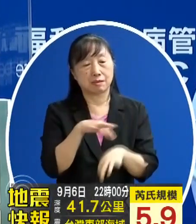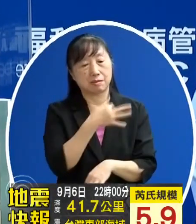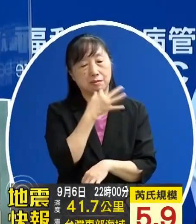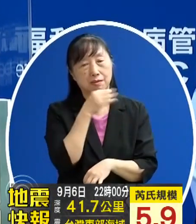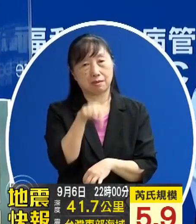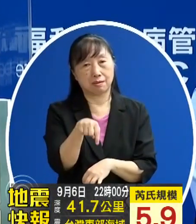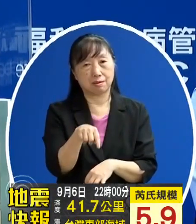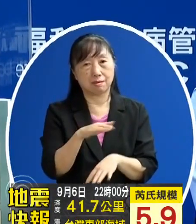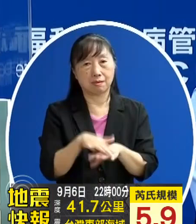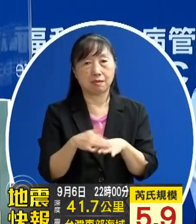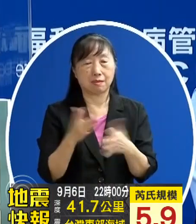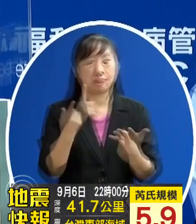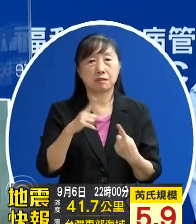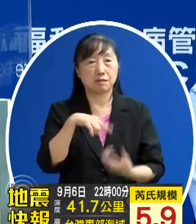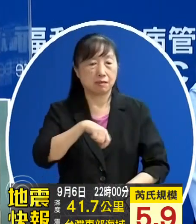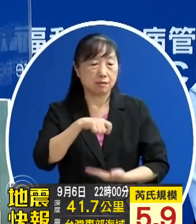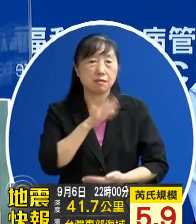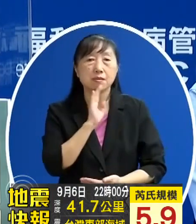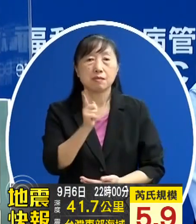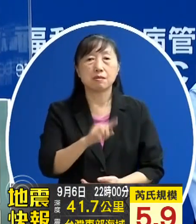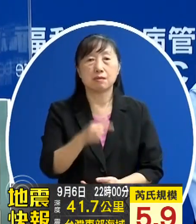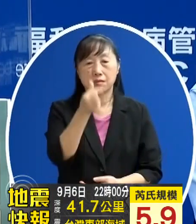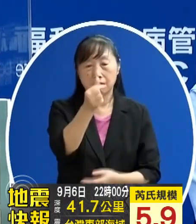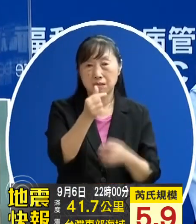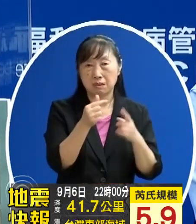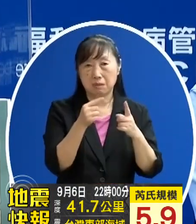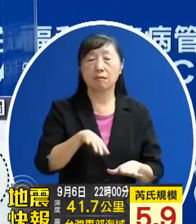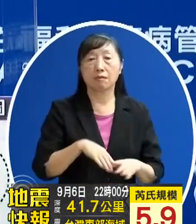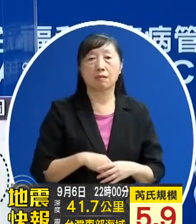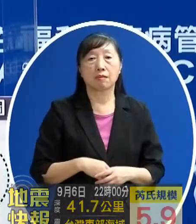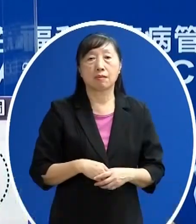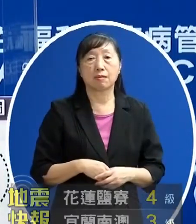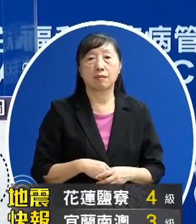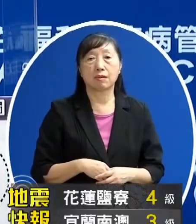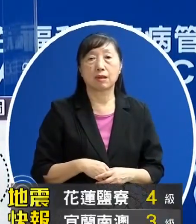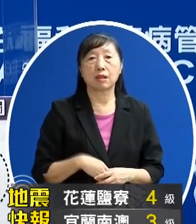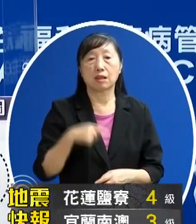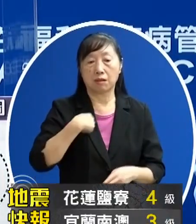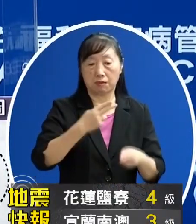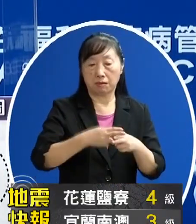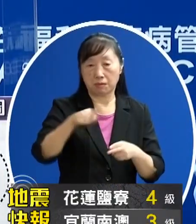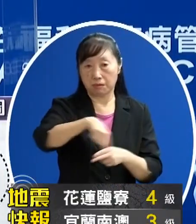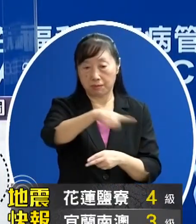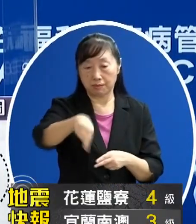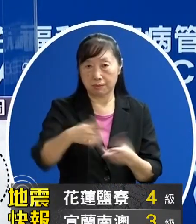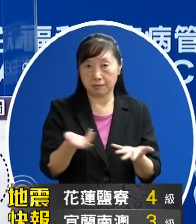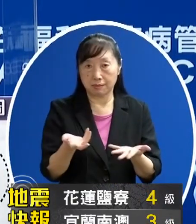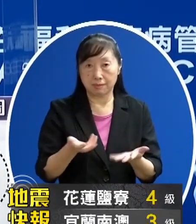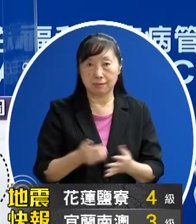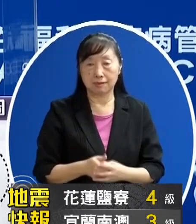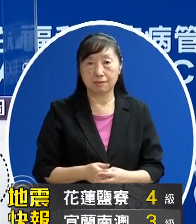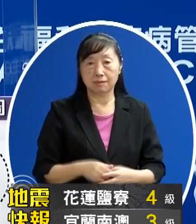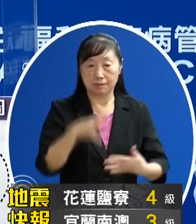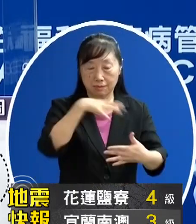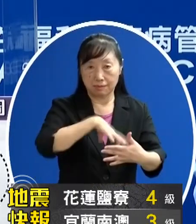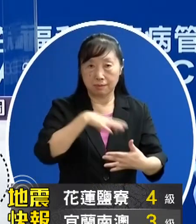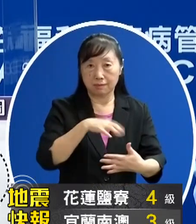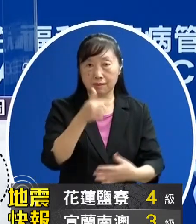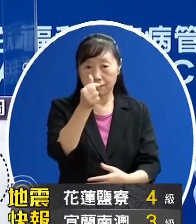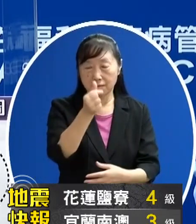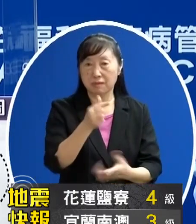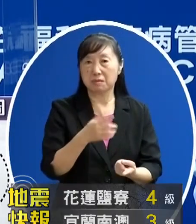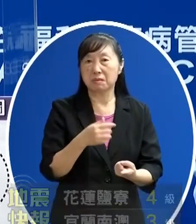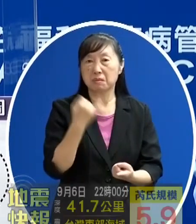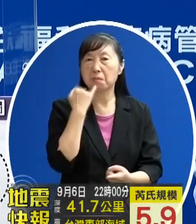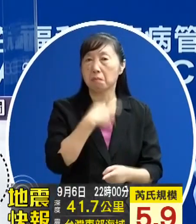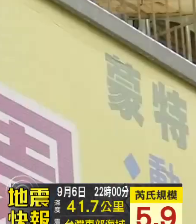些几波的一个传染？阳性率非常的高。那我相信这个案子可能这个里面阳性的案子可